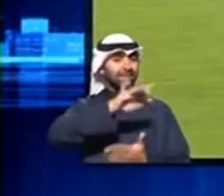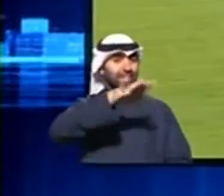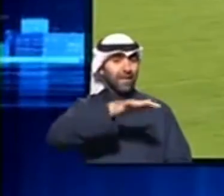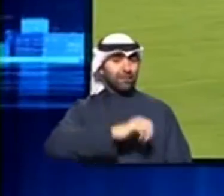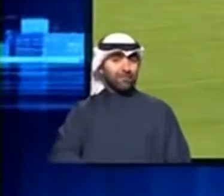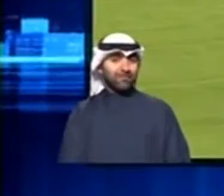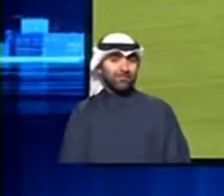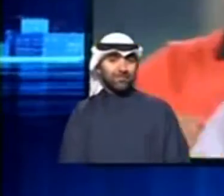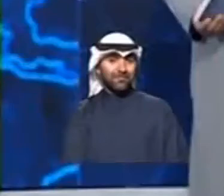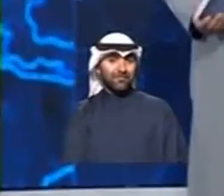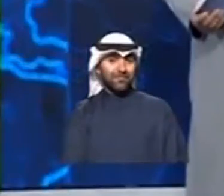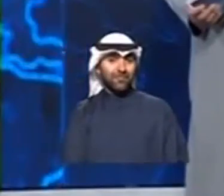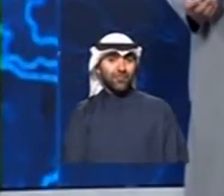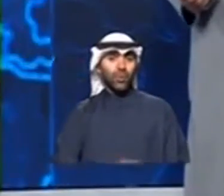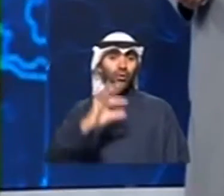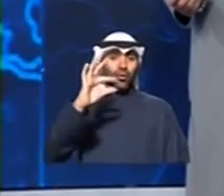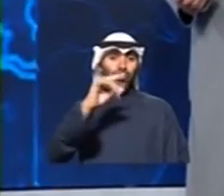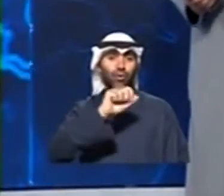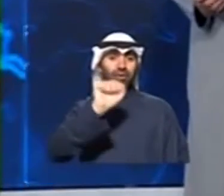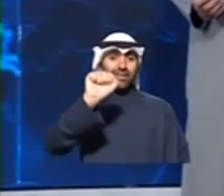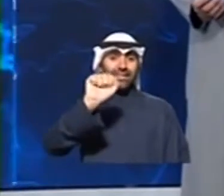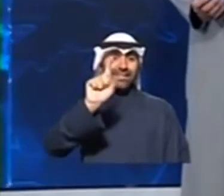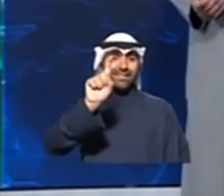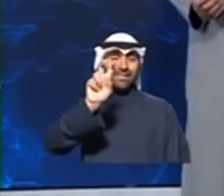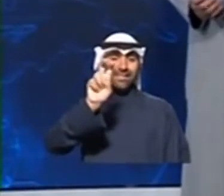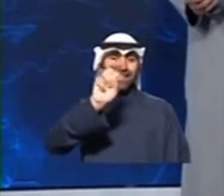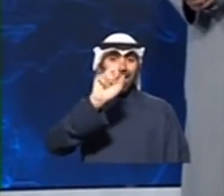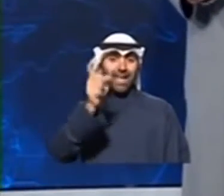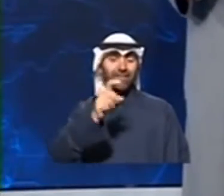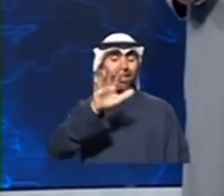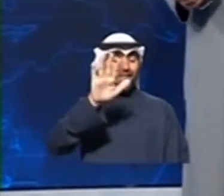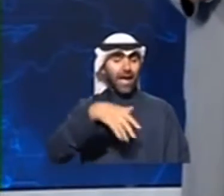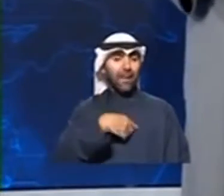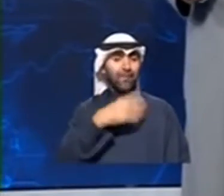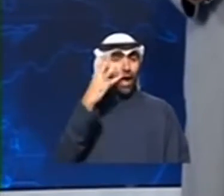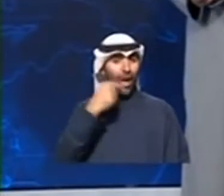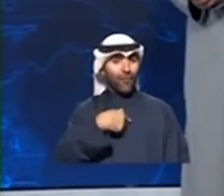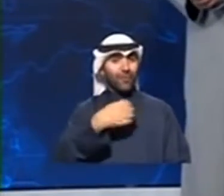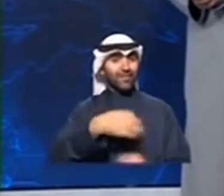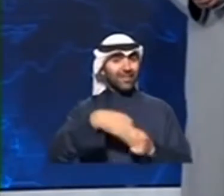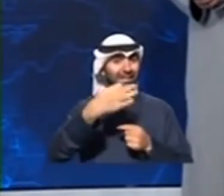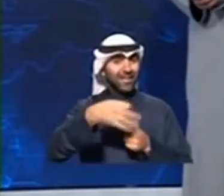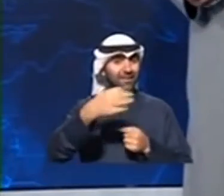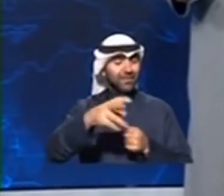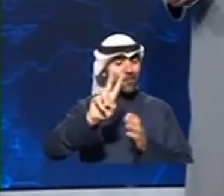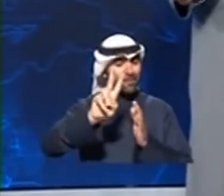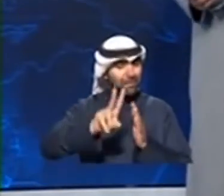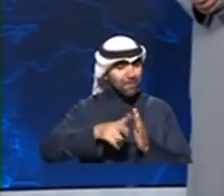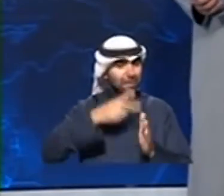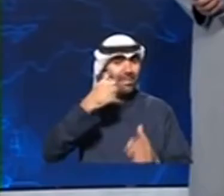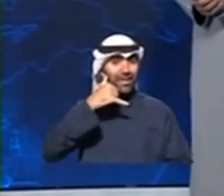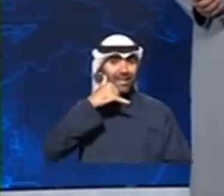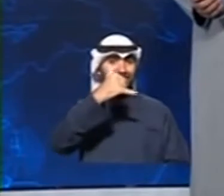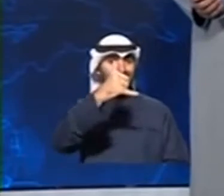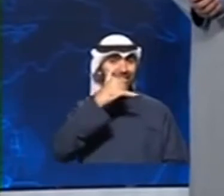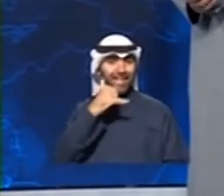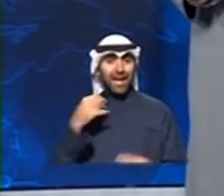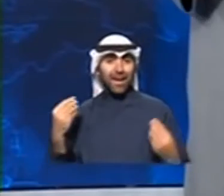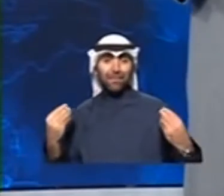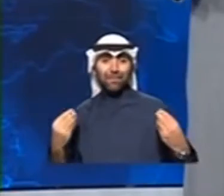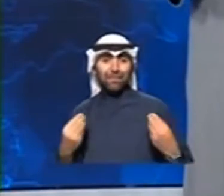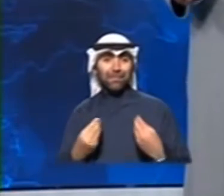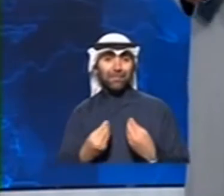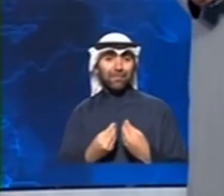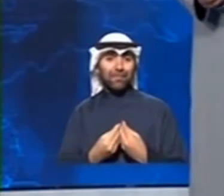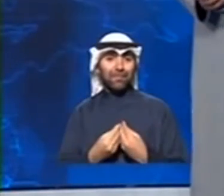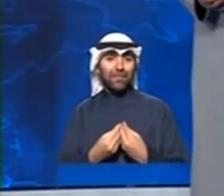بالمشاركة. دكتور صقر الملا، أكيد الحديث في هذا الموضوع يحتاج تفاصيل أكثر وأكثر من خلال سواء على برامجنا الرياضية أو الإخبارية، لكن